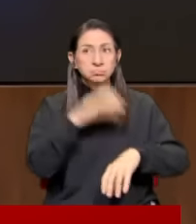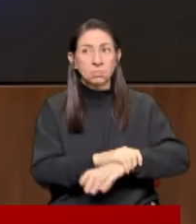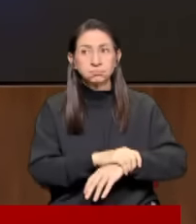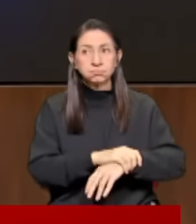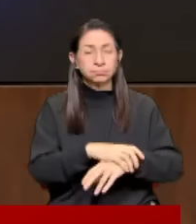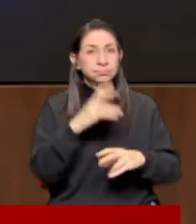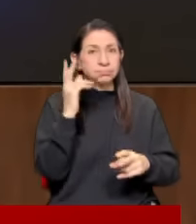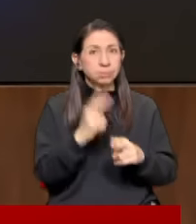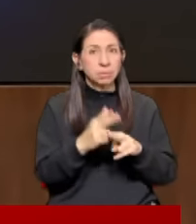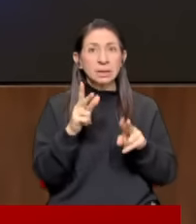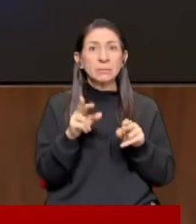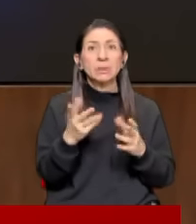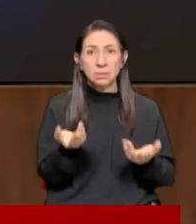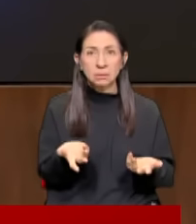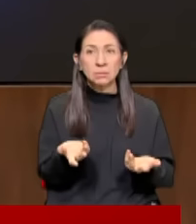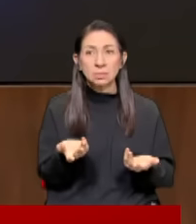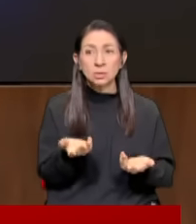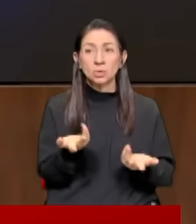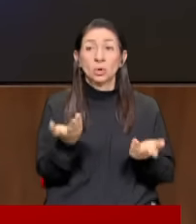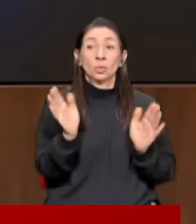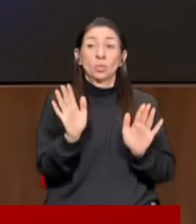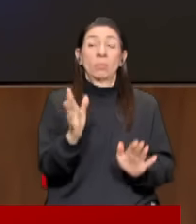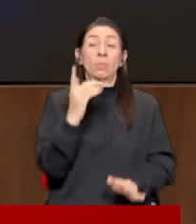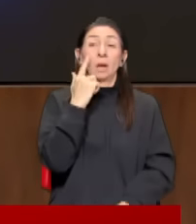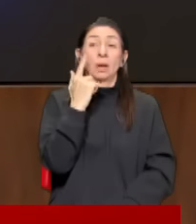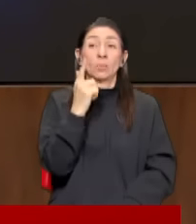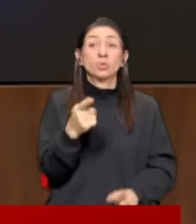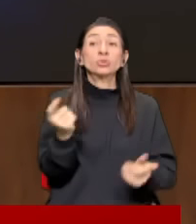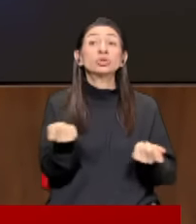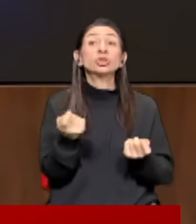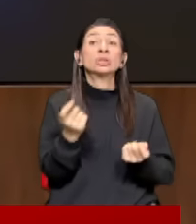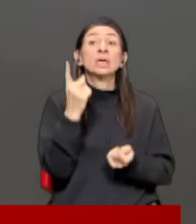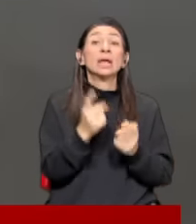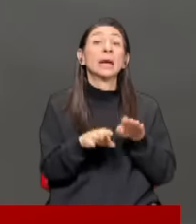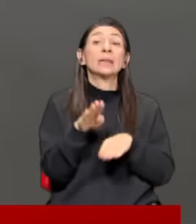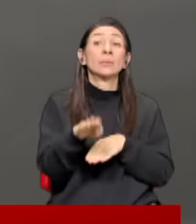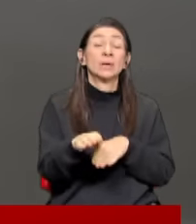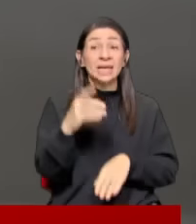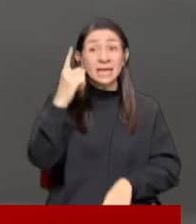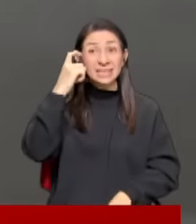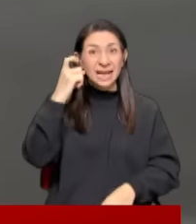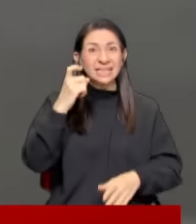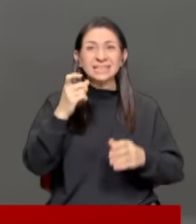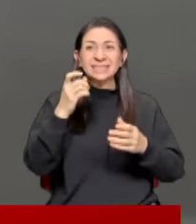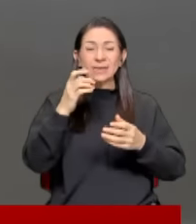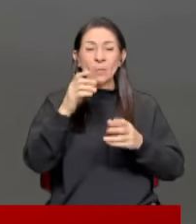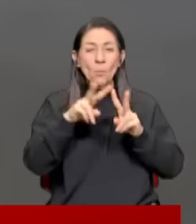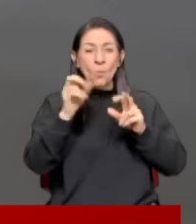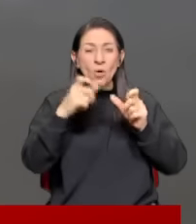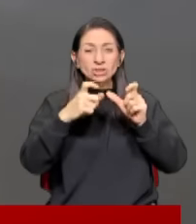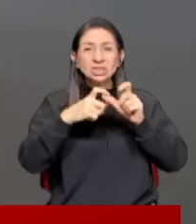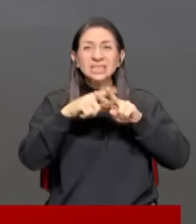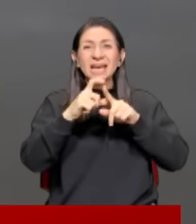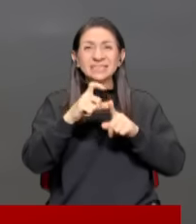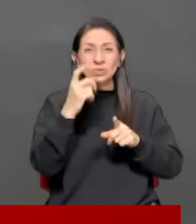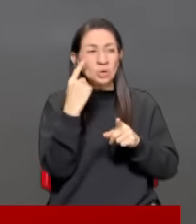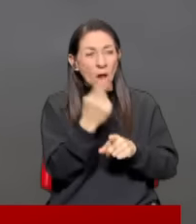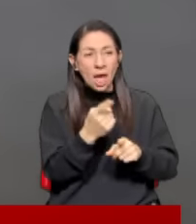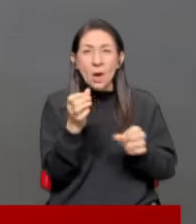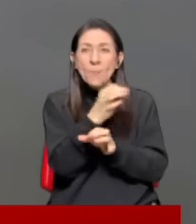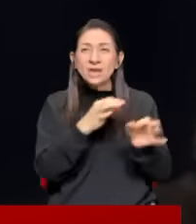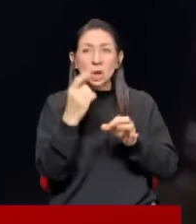aldınız, yakaladınız vesaire gibi. Daha dur bakalım. Bu işin ilk adımı. İsrail İstihbarat Servisi Mossad'a yönelik operasyon